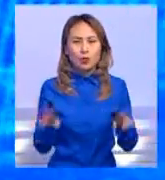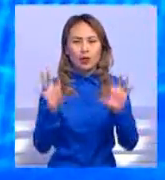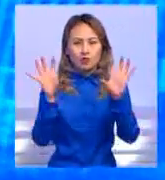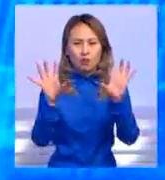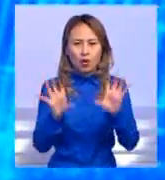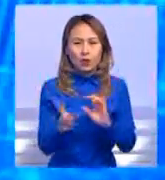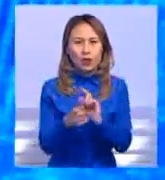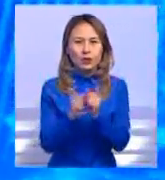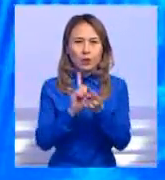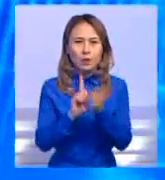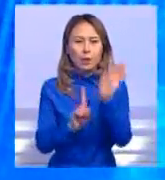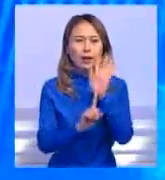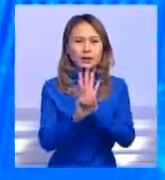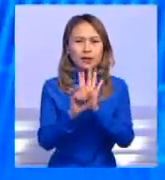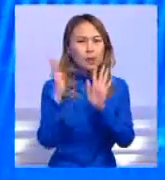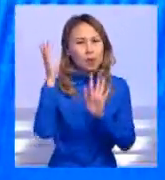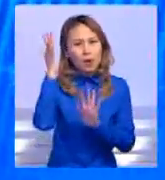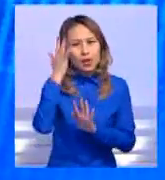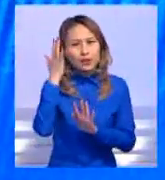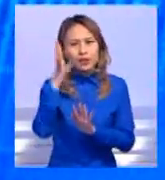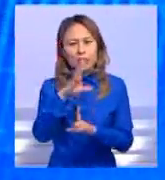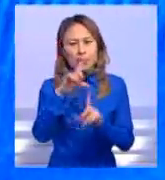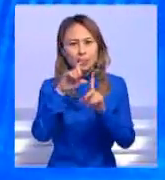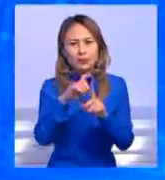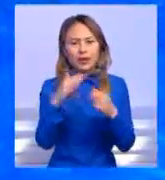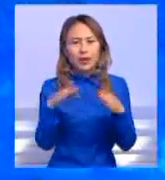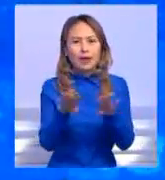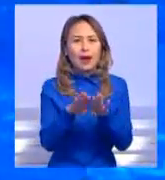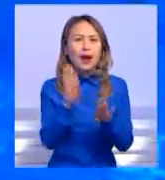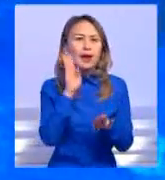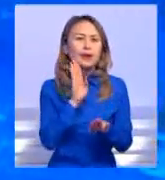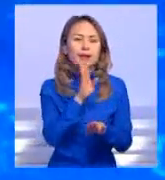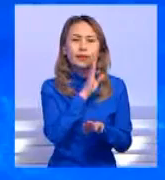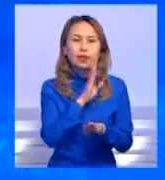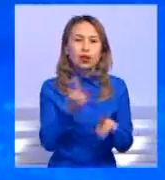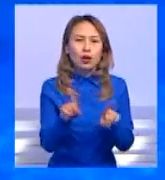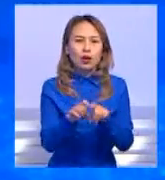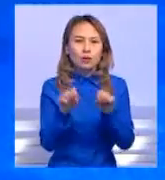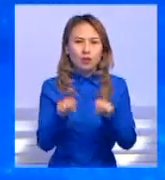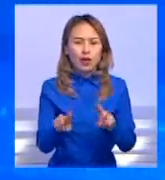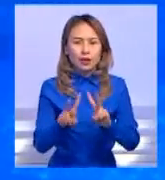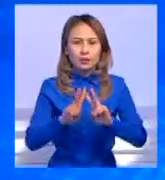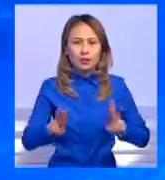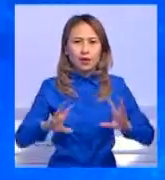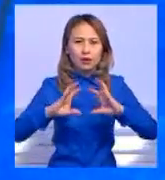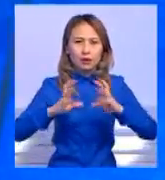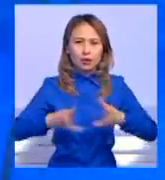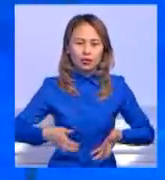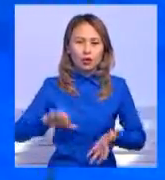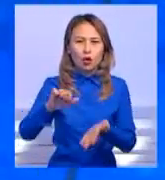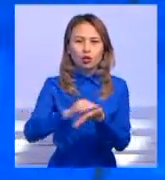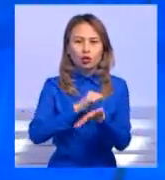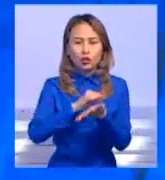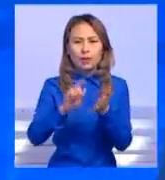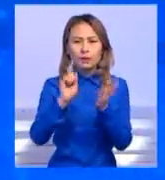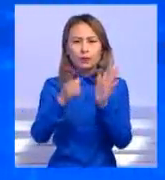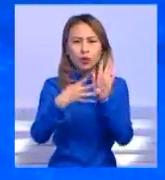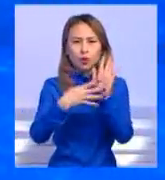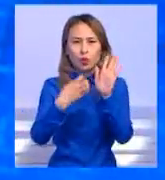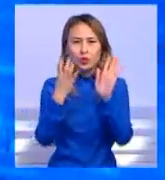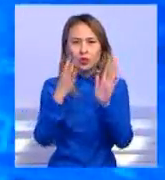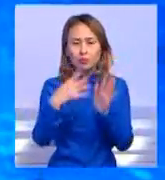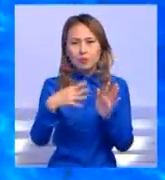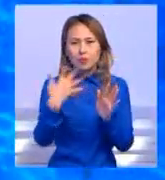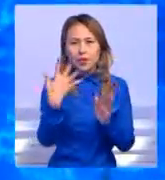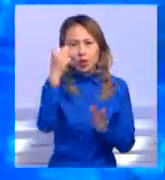ұйымындағы реформалардың басты мақсаты болғанын атап өтті. Ер мен әйелдің тең құқығы жайлы алғашқы халықаралық құжат 1945